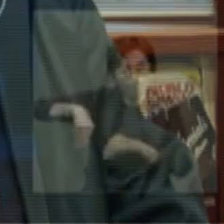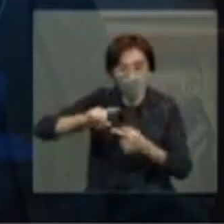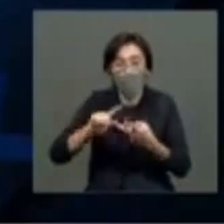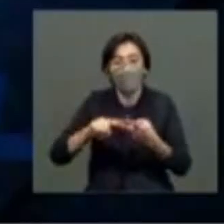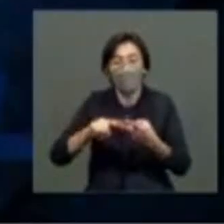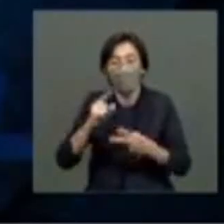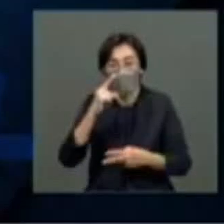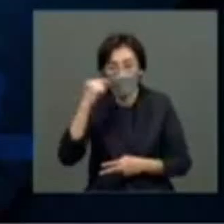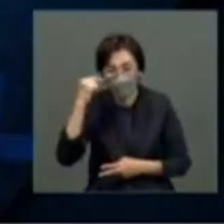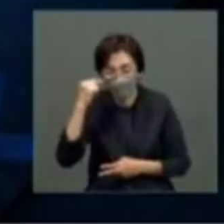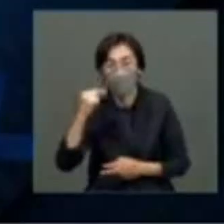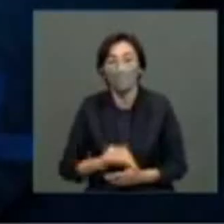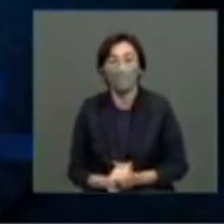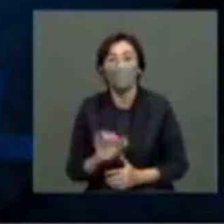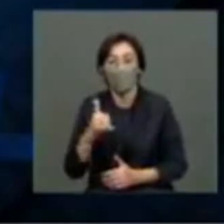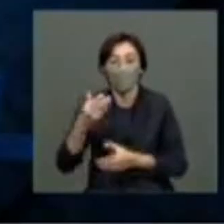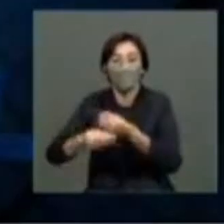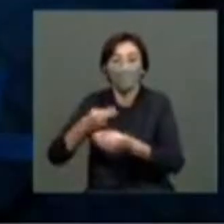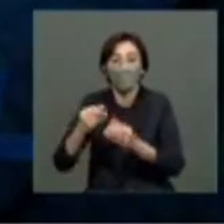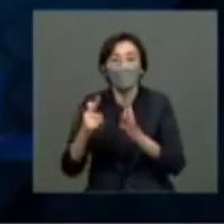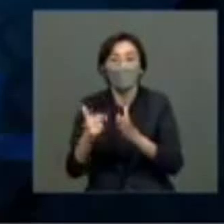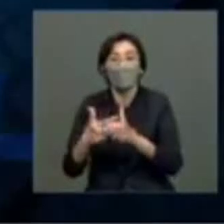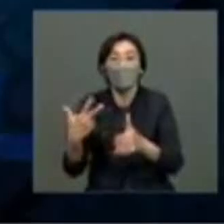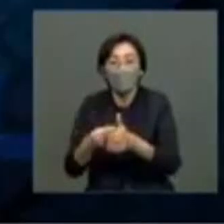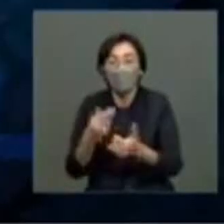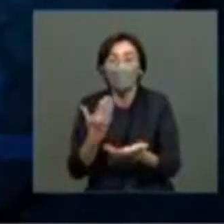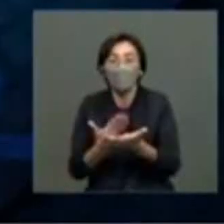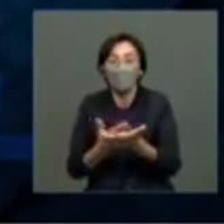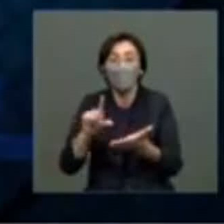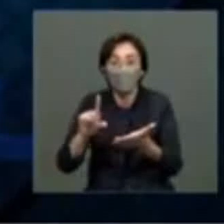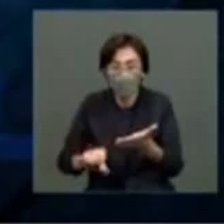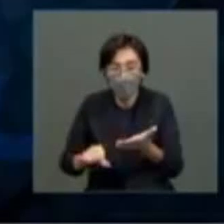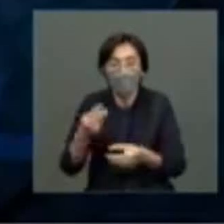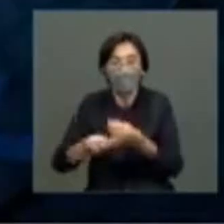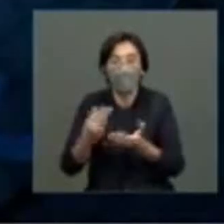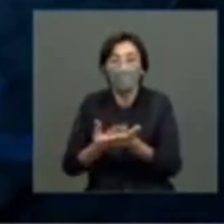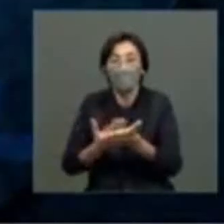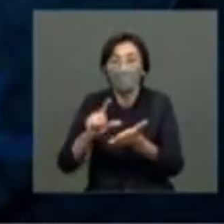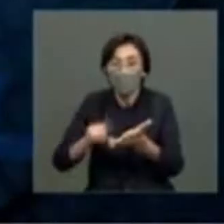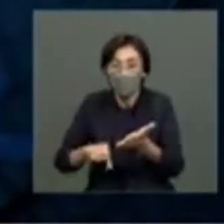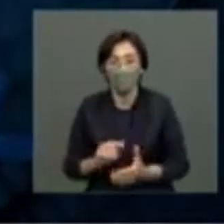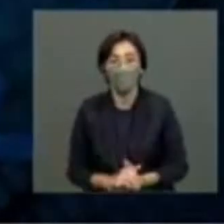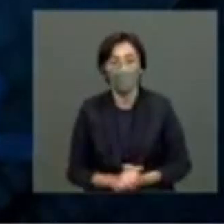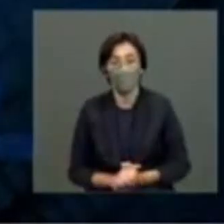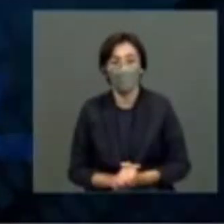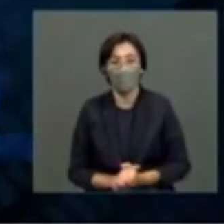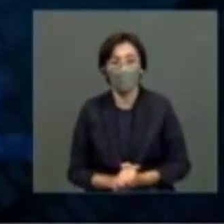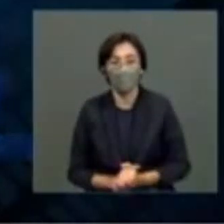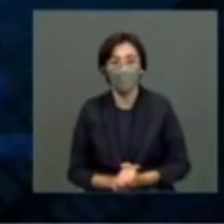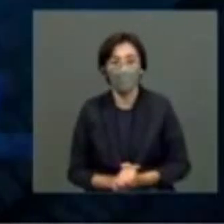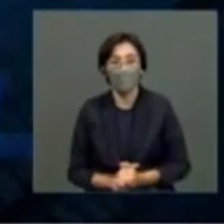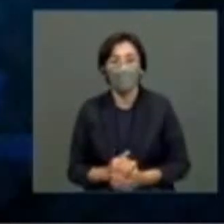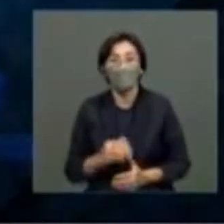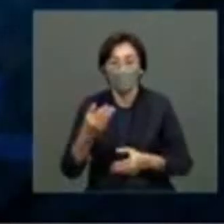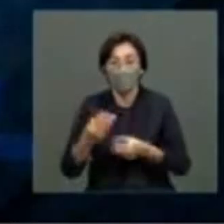ร้อยยี่สิบบาทใช่นี่ 2.9อยู่หรอกค่ะนี่คือสเปรย์นะasahinaจะทายา